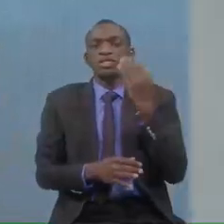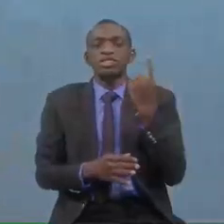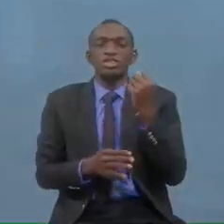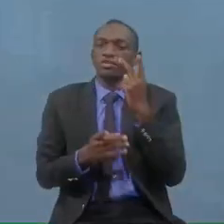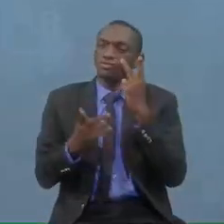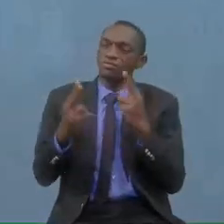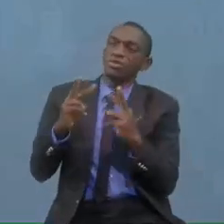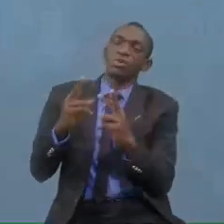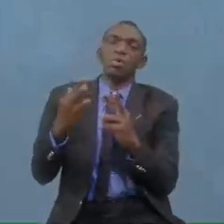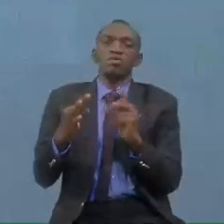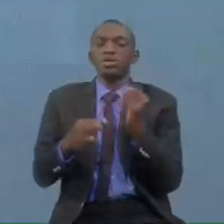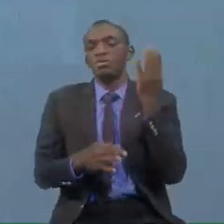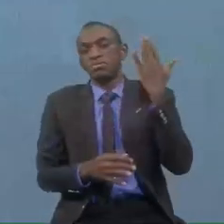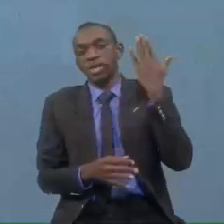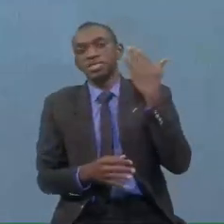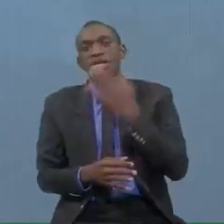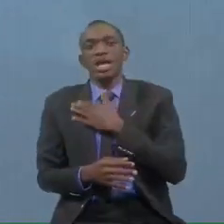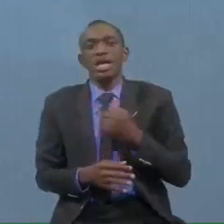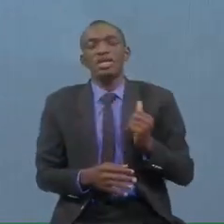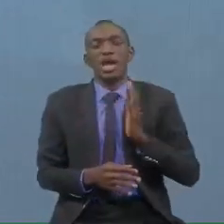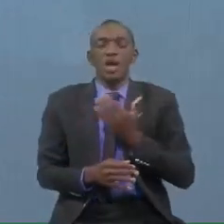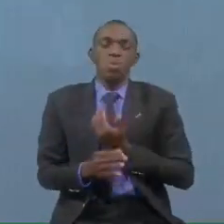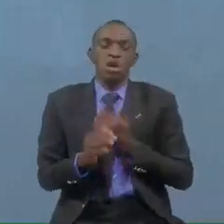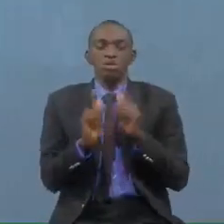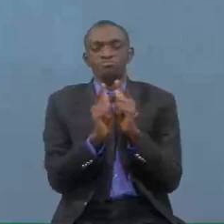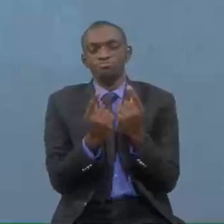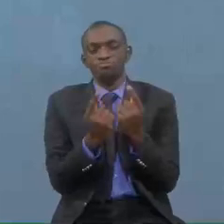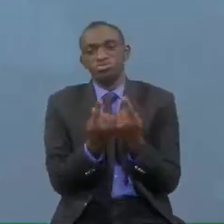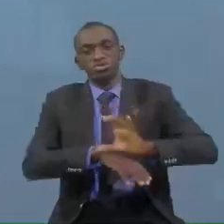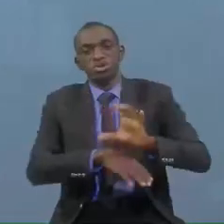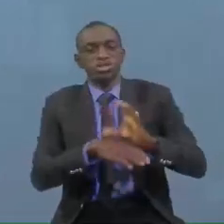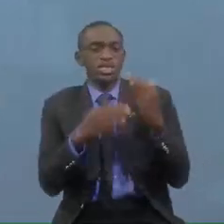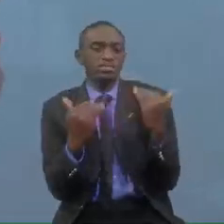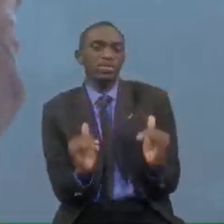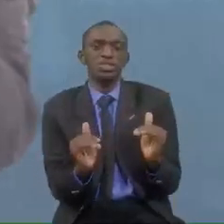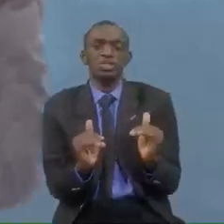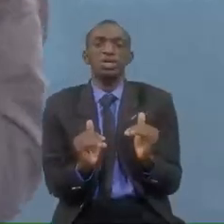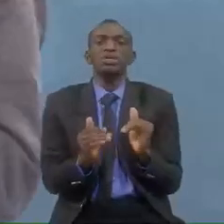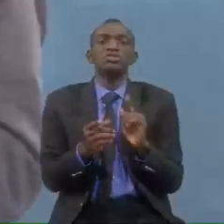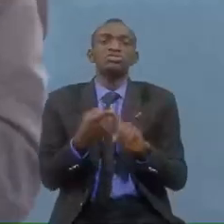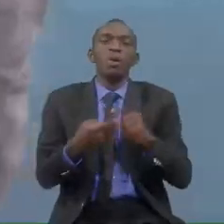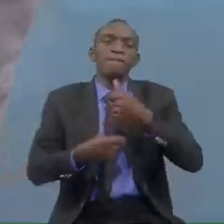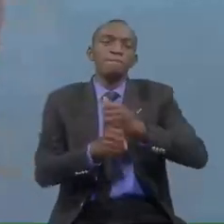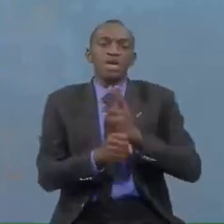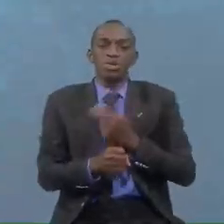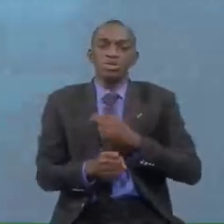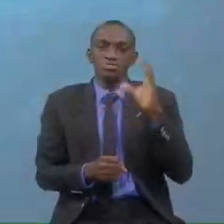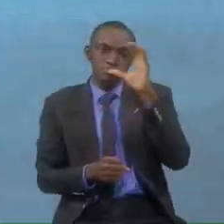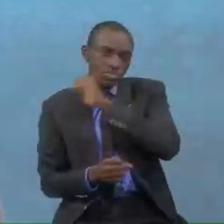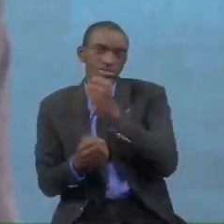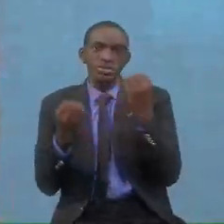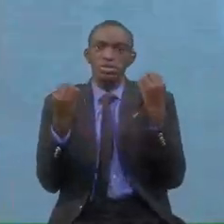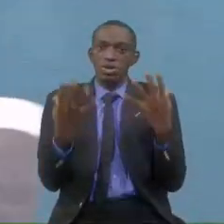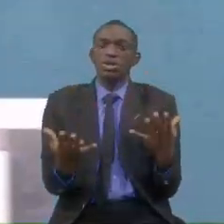à la vision du passé dans notre limitation de dénomination pour nous faire